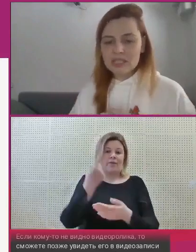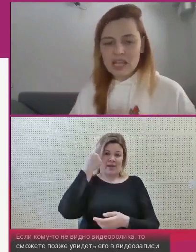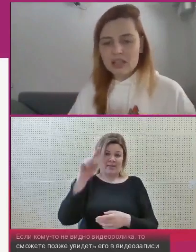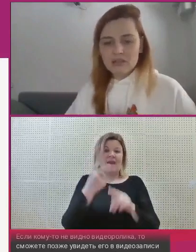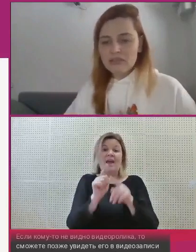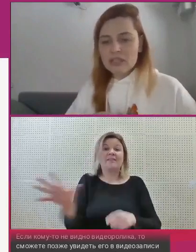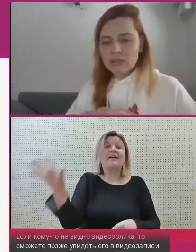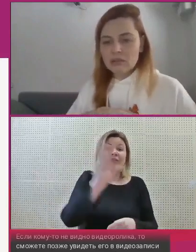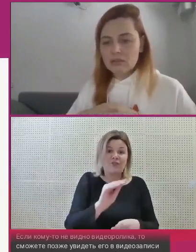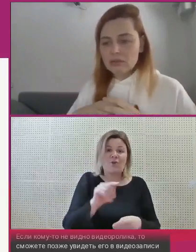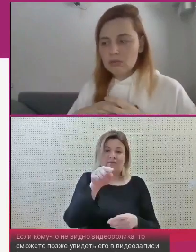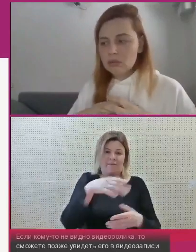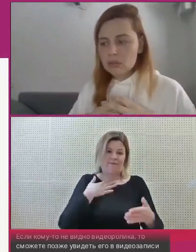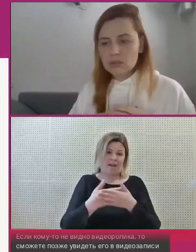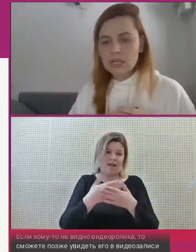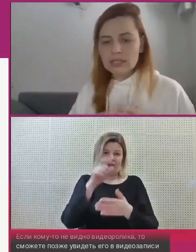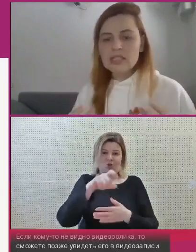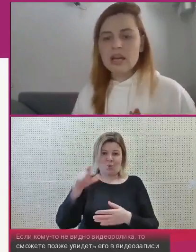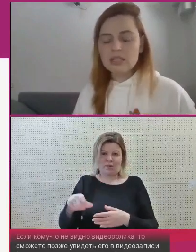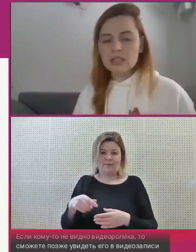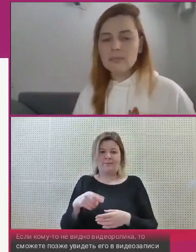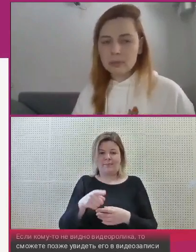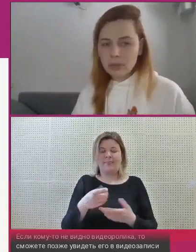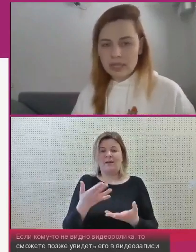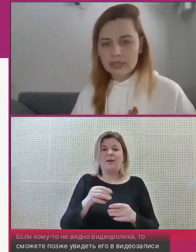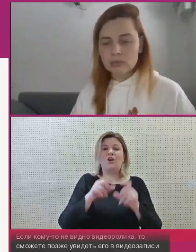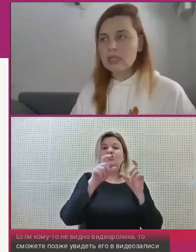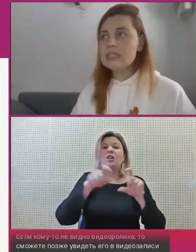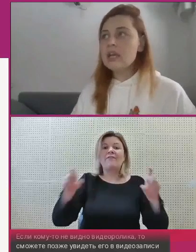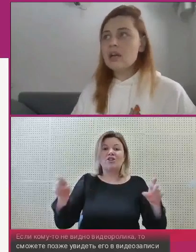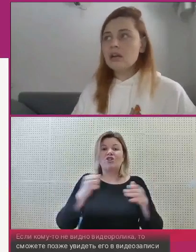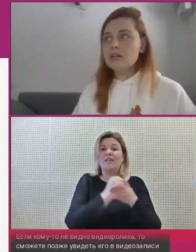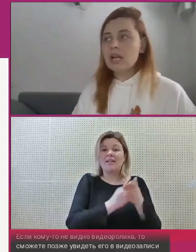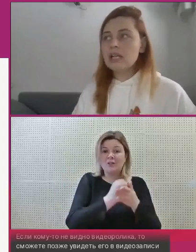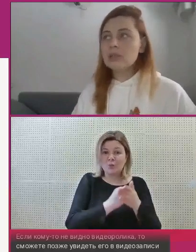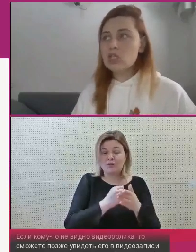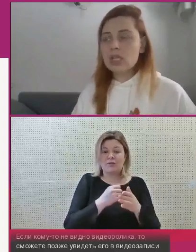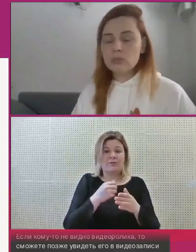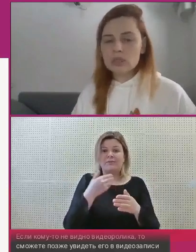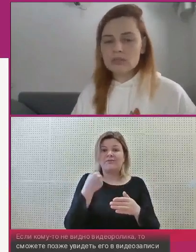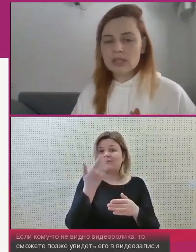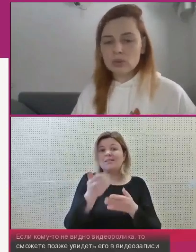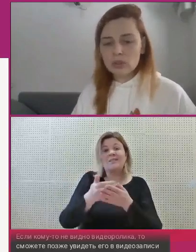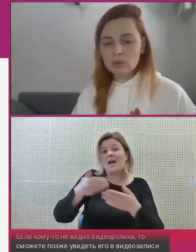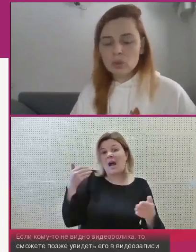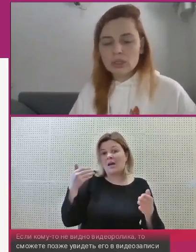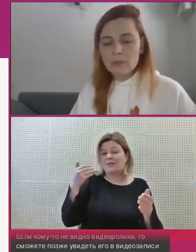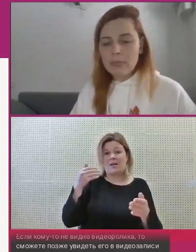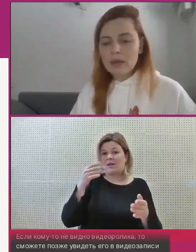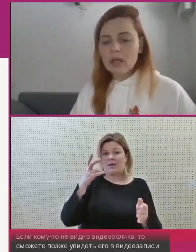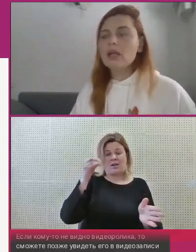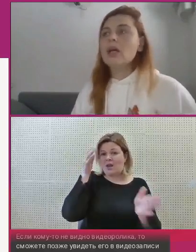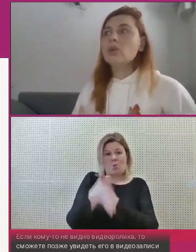ресурс и потенциал вы никогда заранее это не предугадаете. У нас когда мы начали работать с волонтерами, ну, то